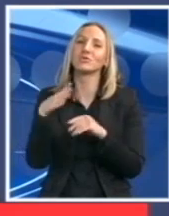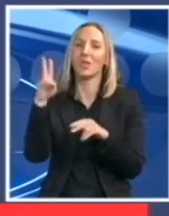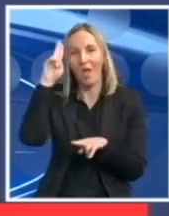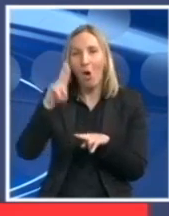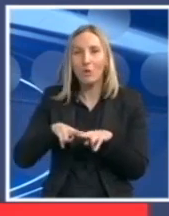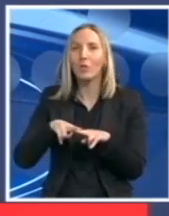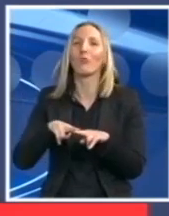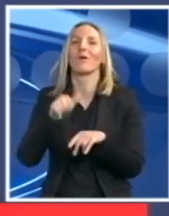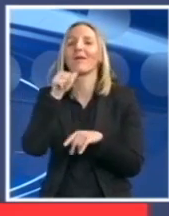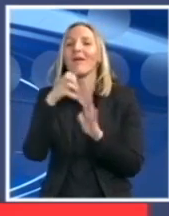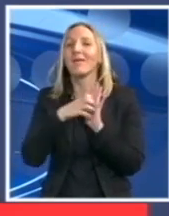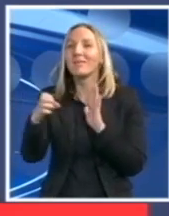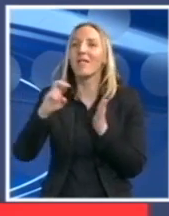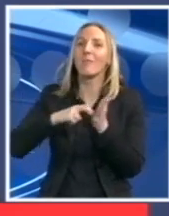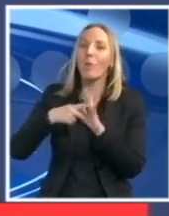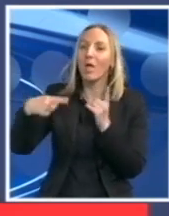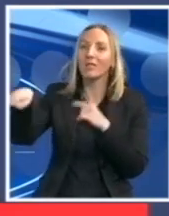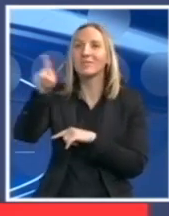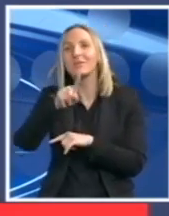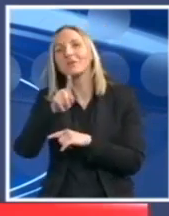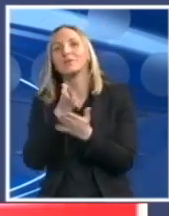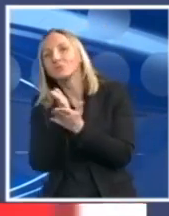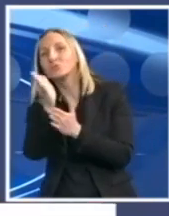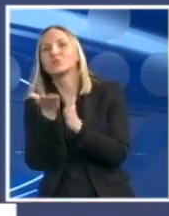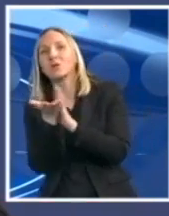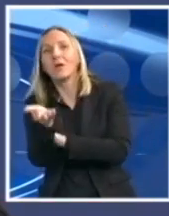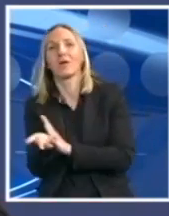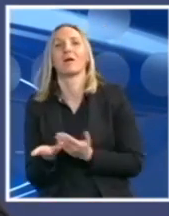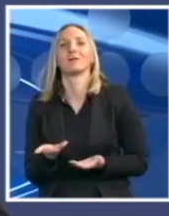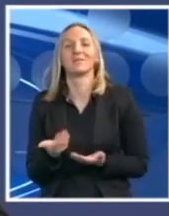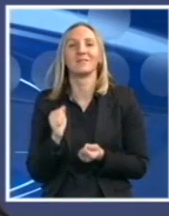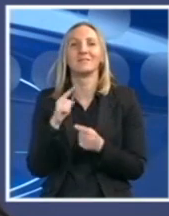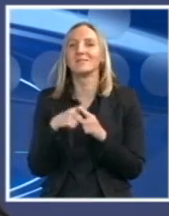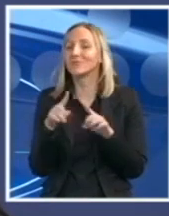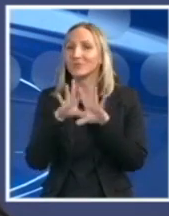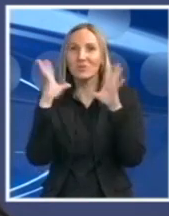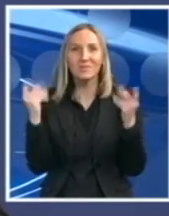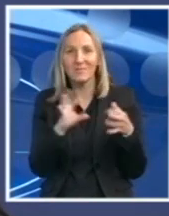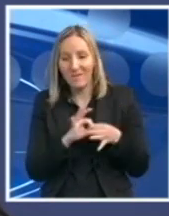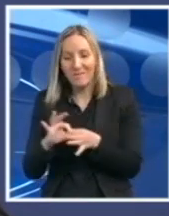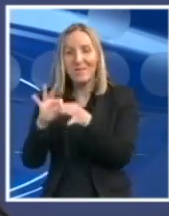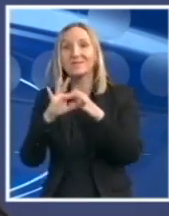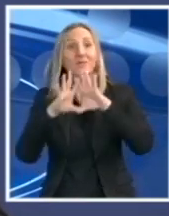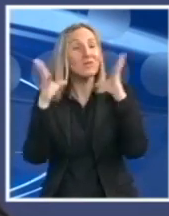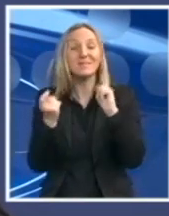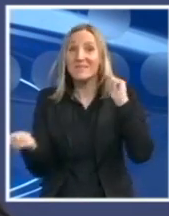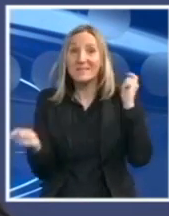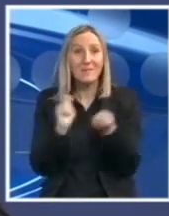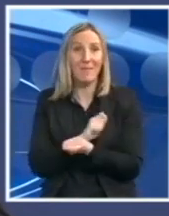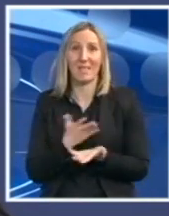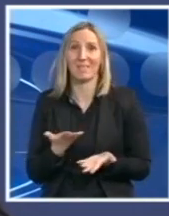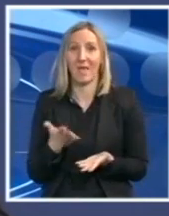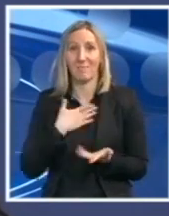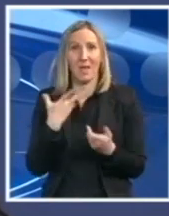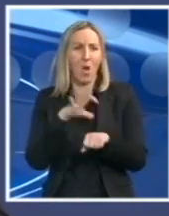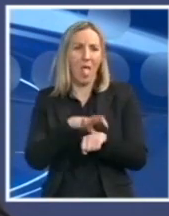odluke i dalja politička uverenja, jer se sve na neki način menja. Sada mi kao lekari